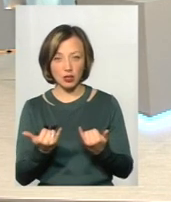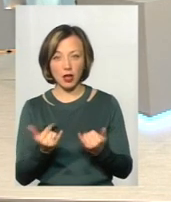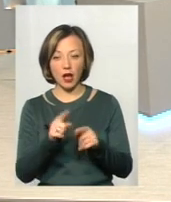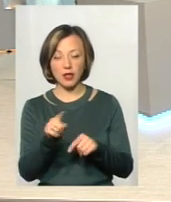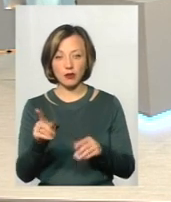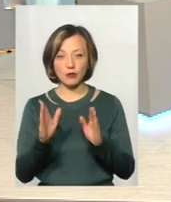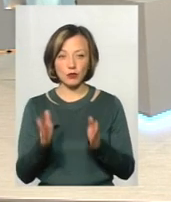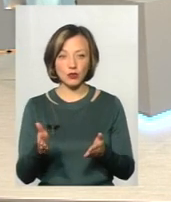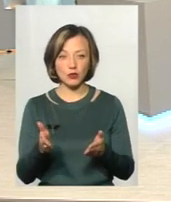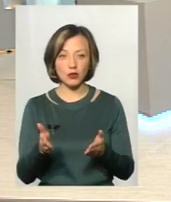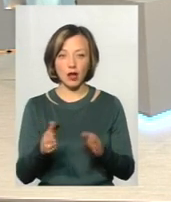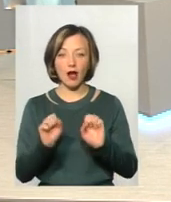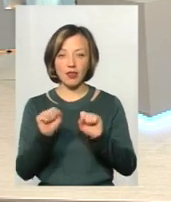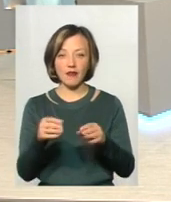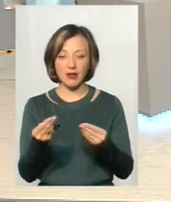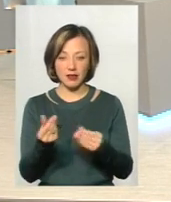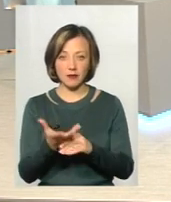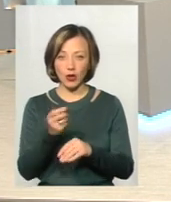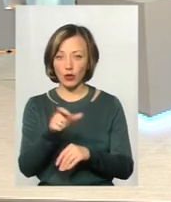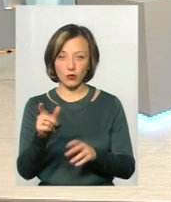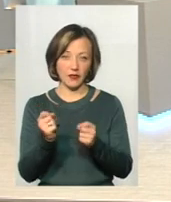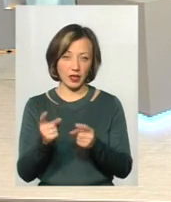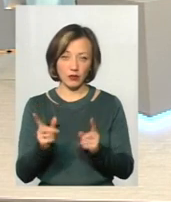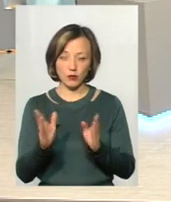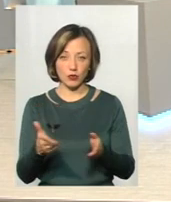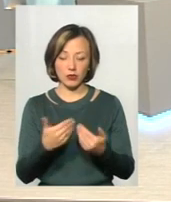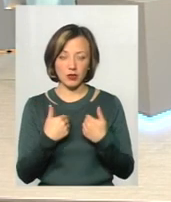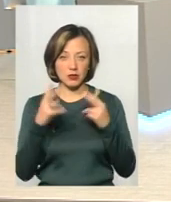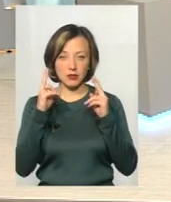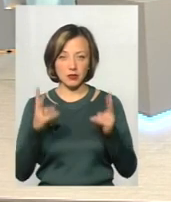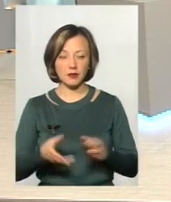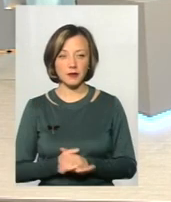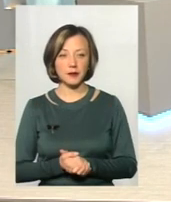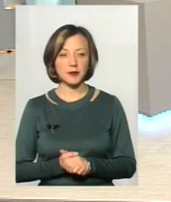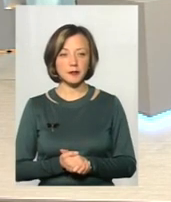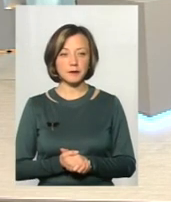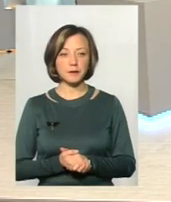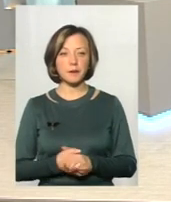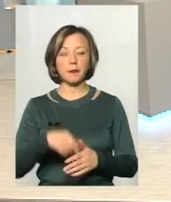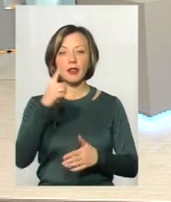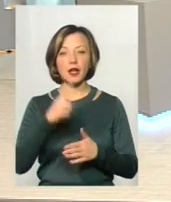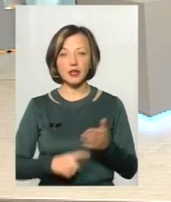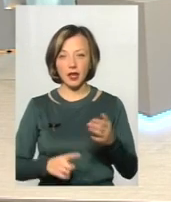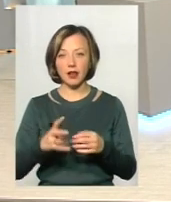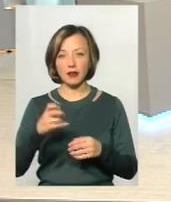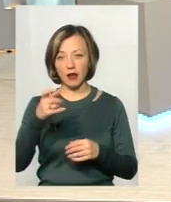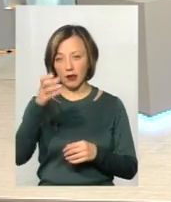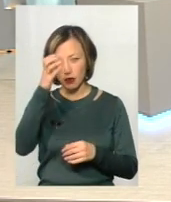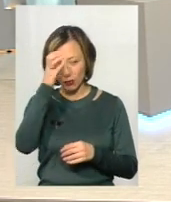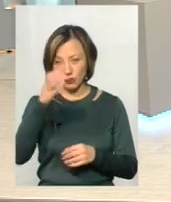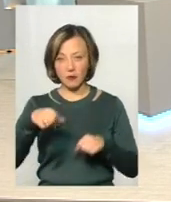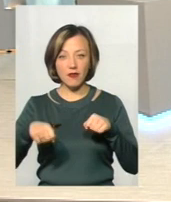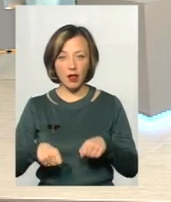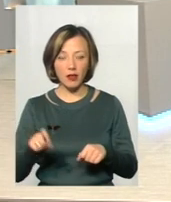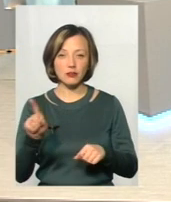будут отдавать деньги, то люди будут выкидывать, я не знаю, это спорный вопрос. Просто надія на здоровий глузд влади, що,